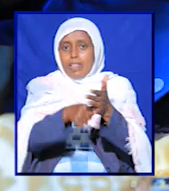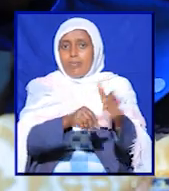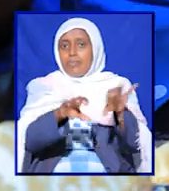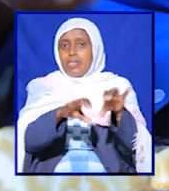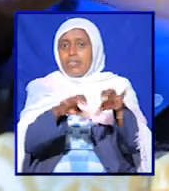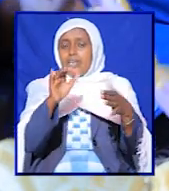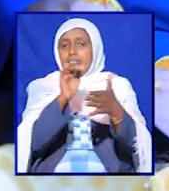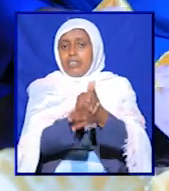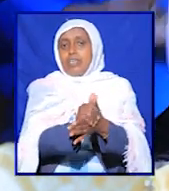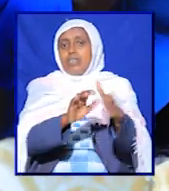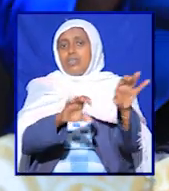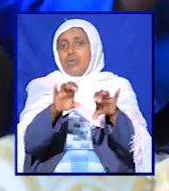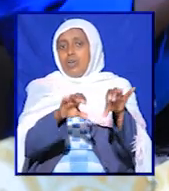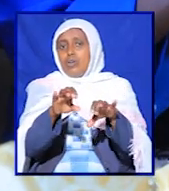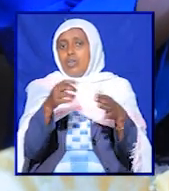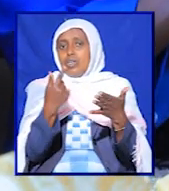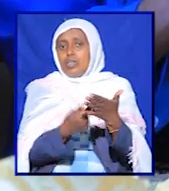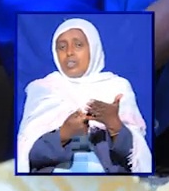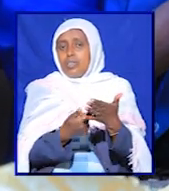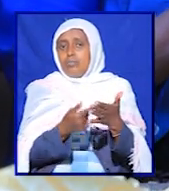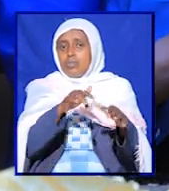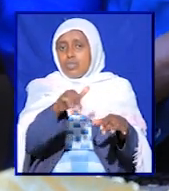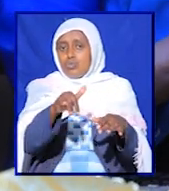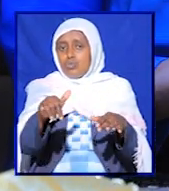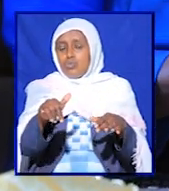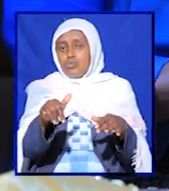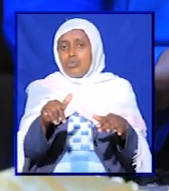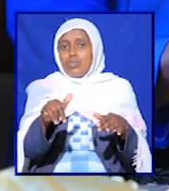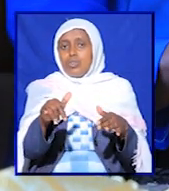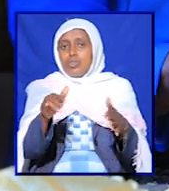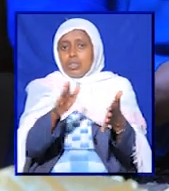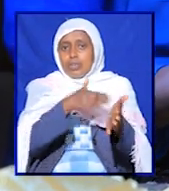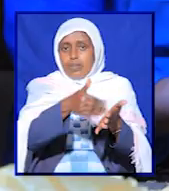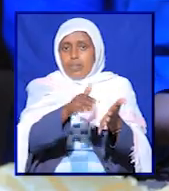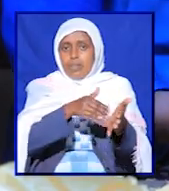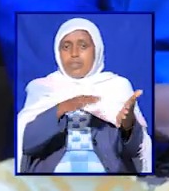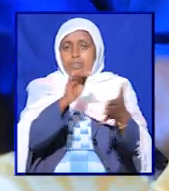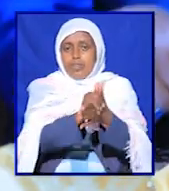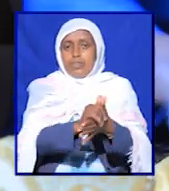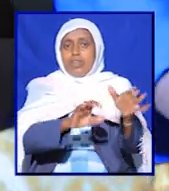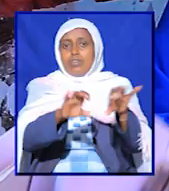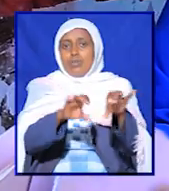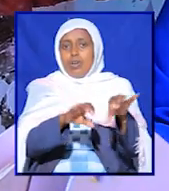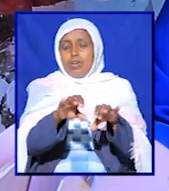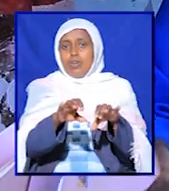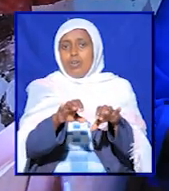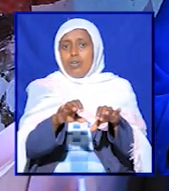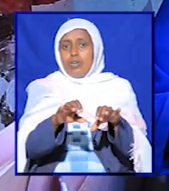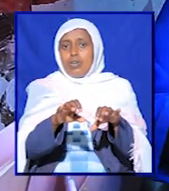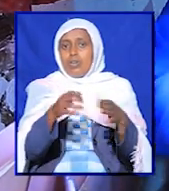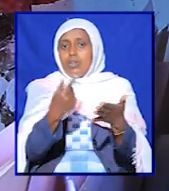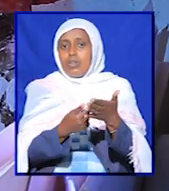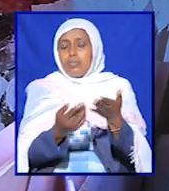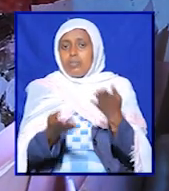ቀባና እንደዚህ አያይዘዋለሁ። ይሄንንም እንደዚሁ ቀብቼ እንደዚህ አደርጋለሁ።